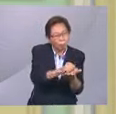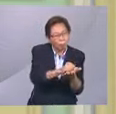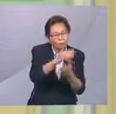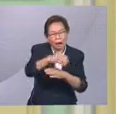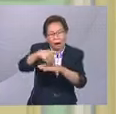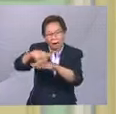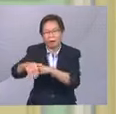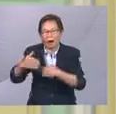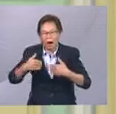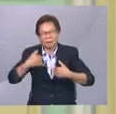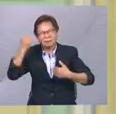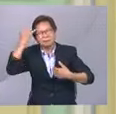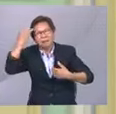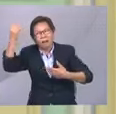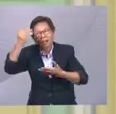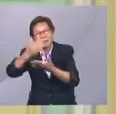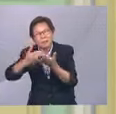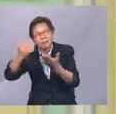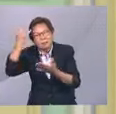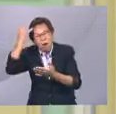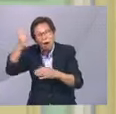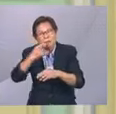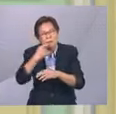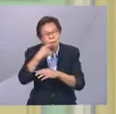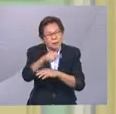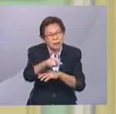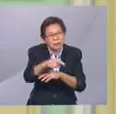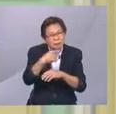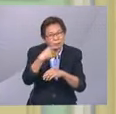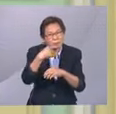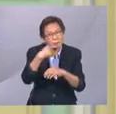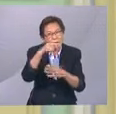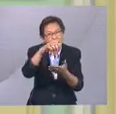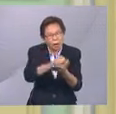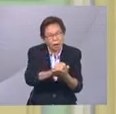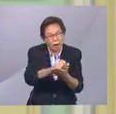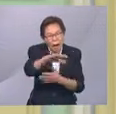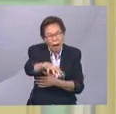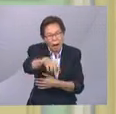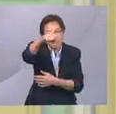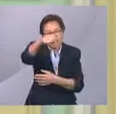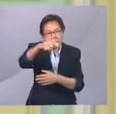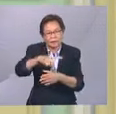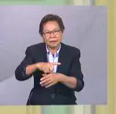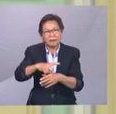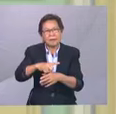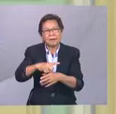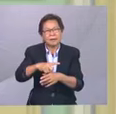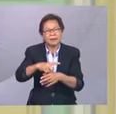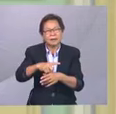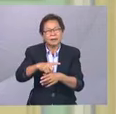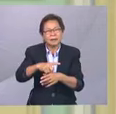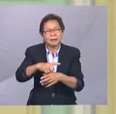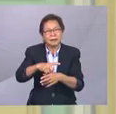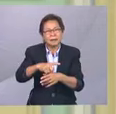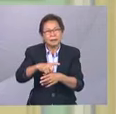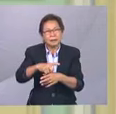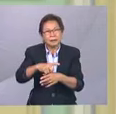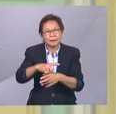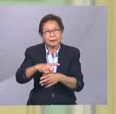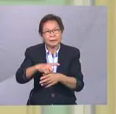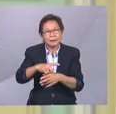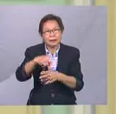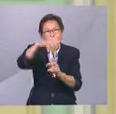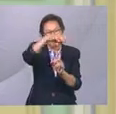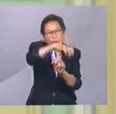ada yang berpandangan pesan dan pick up di bazar Ramadan mungkin